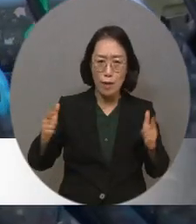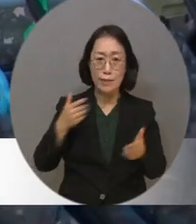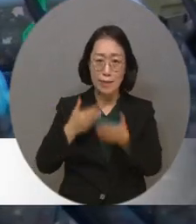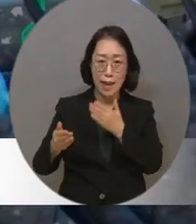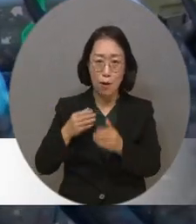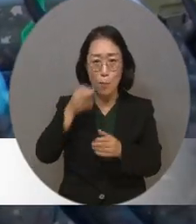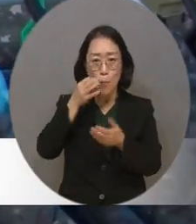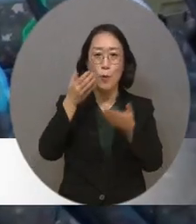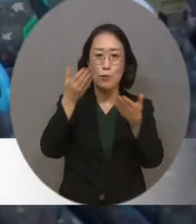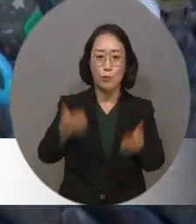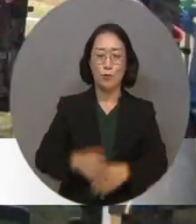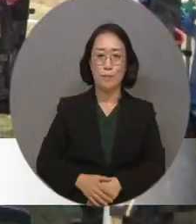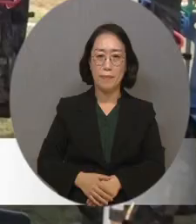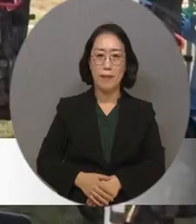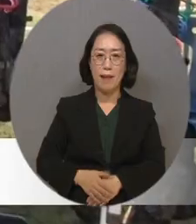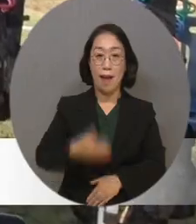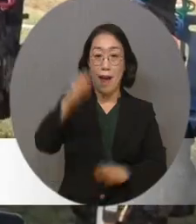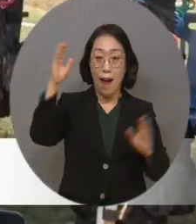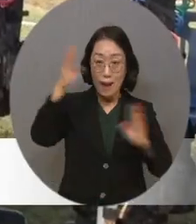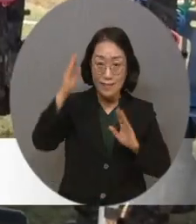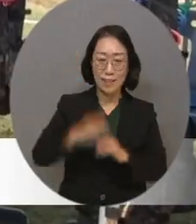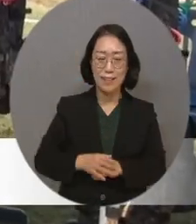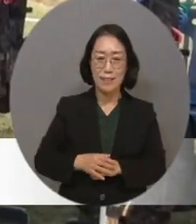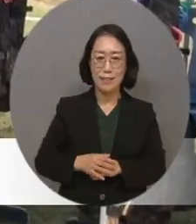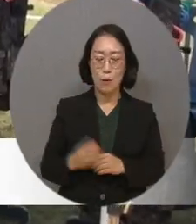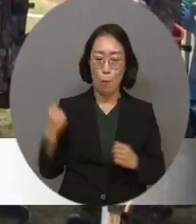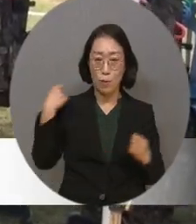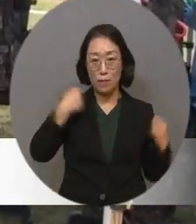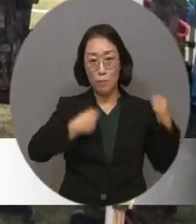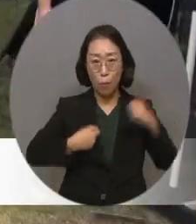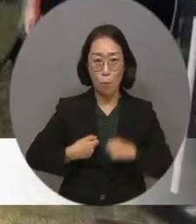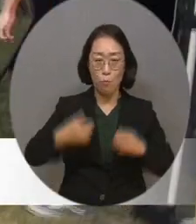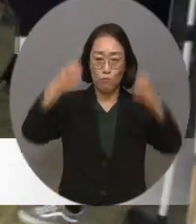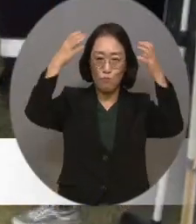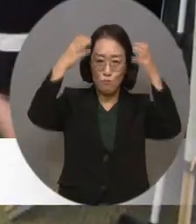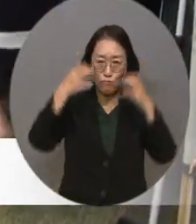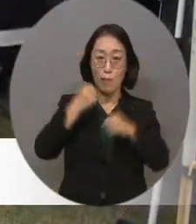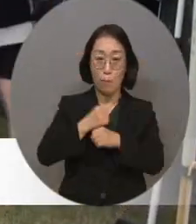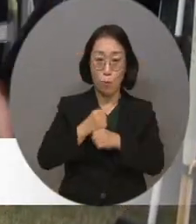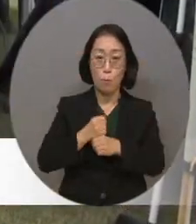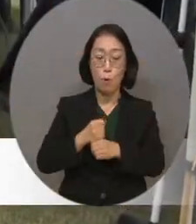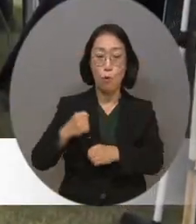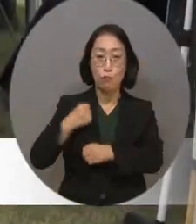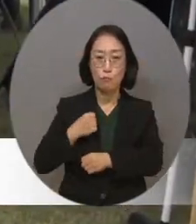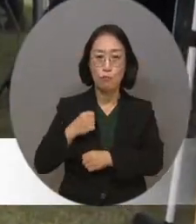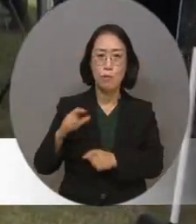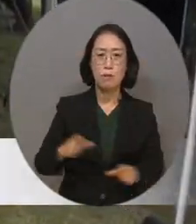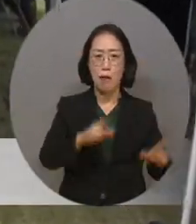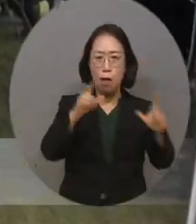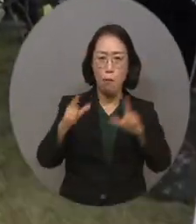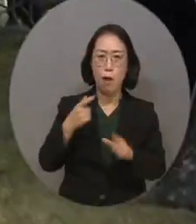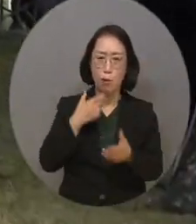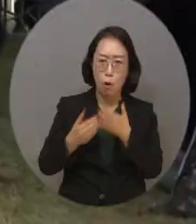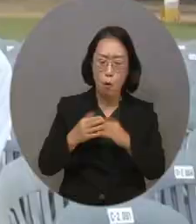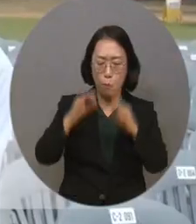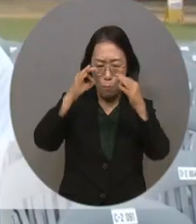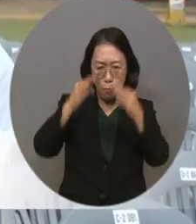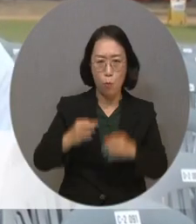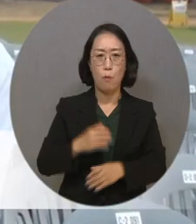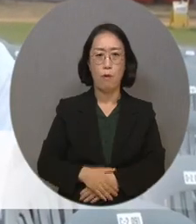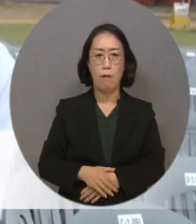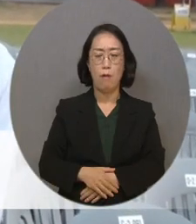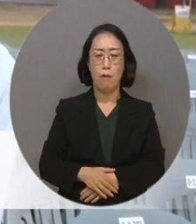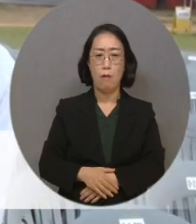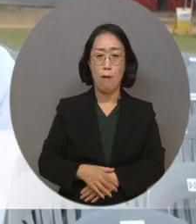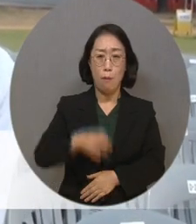준비했습니다. 청소년들은 군 장비를 직접 착용해보며 군 생활의 무게를 느껴보기도 했습니다. 평소에